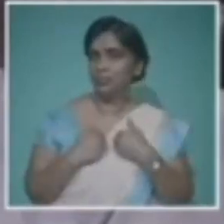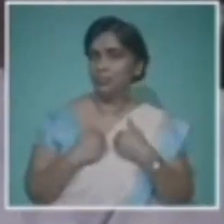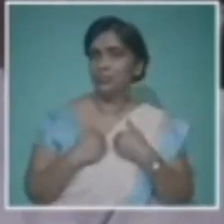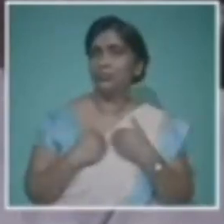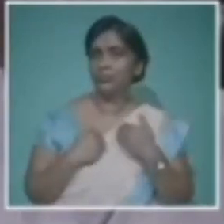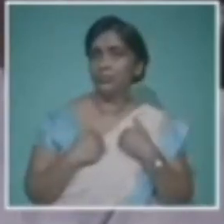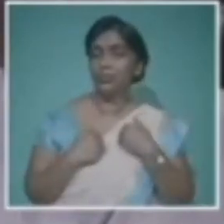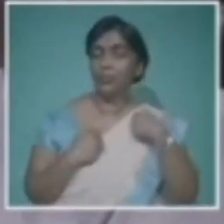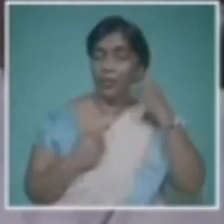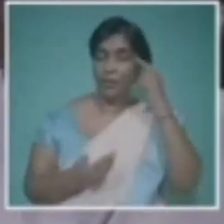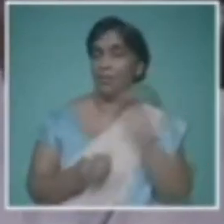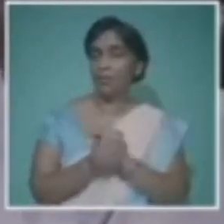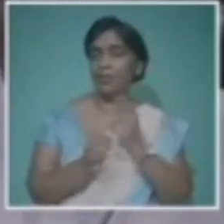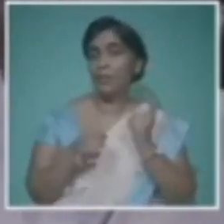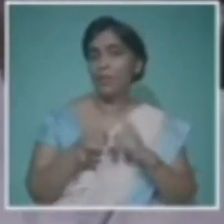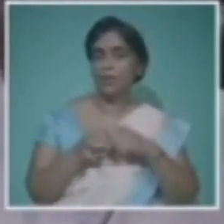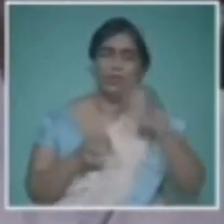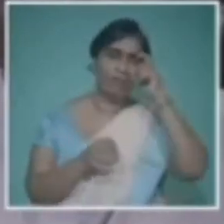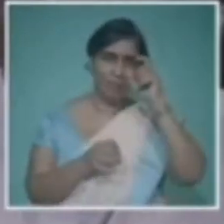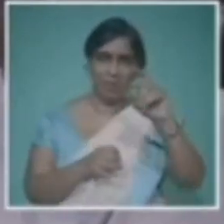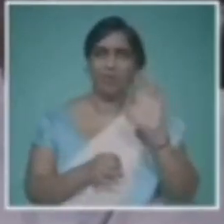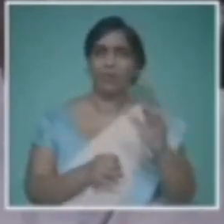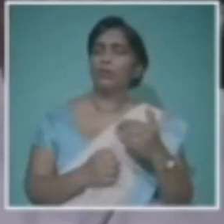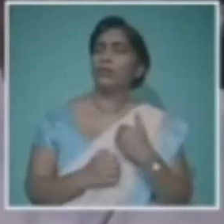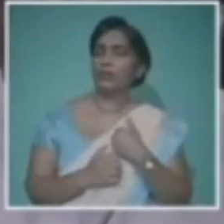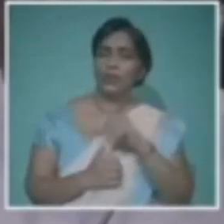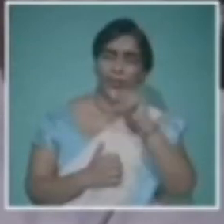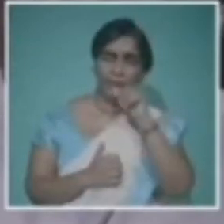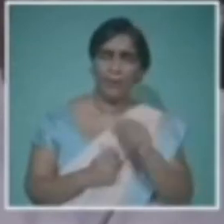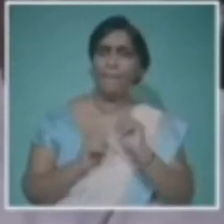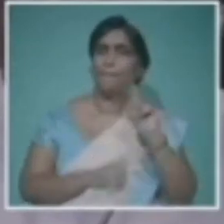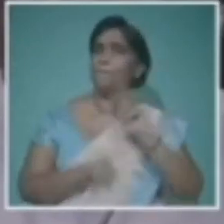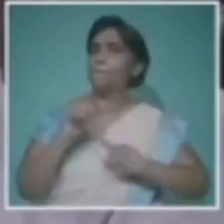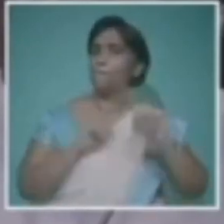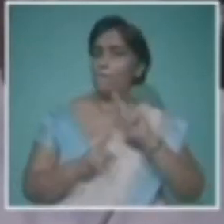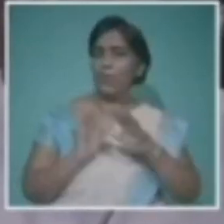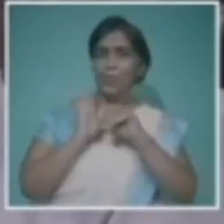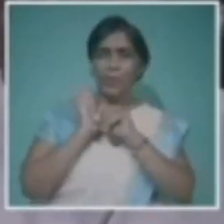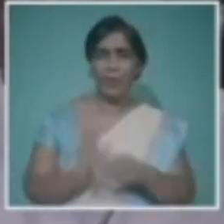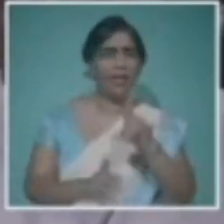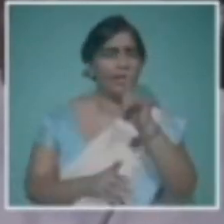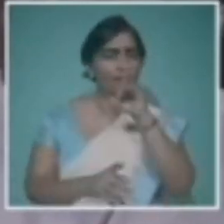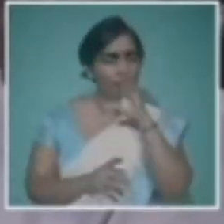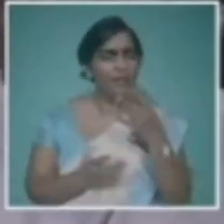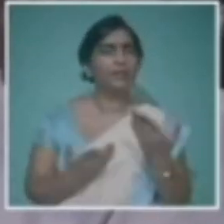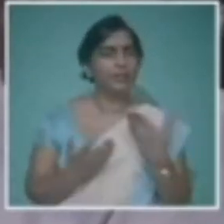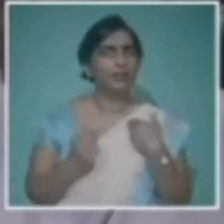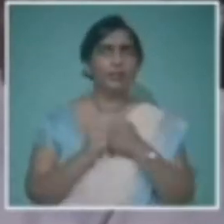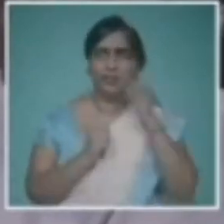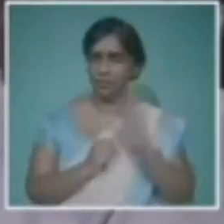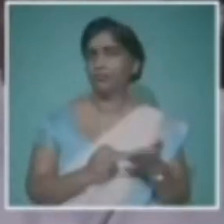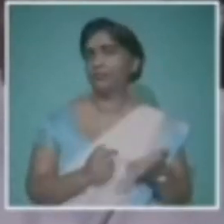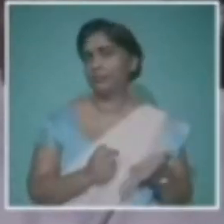අපි කල්පනාවෙන් මේ ප්‍රශ්නේ දිහා බැලිය යුතු තිබෙනවා. ඇත්ත වශයෙන් පාර්ලිමේන්තුවට හැල්ලුවට ලැජ්ජාවට පත් කළා